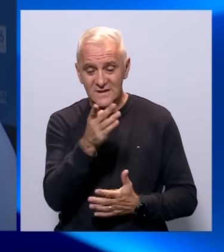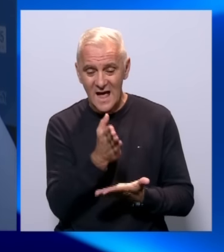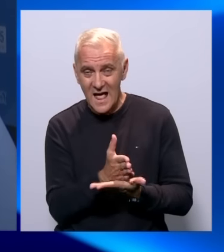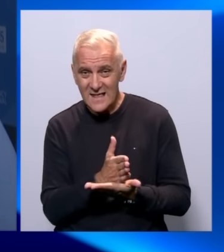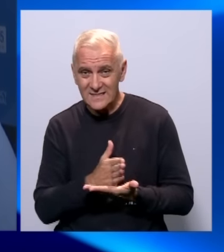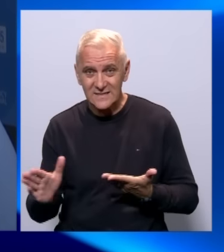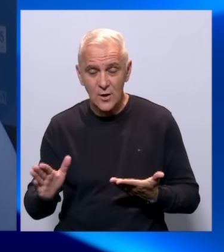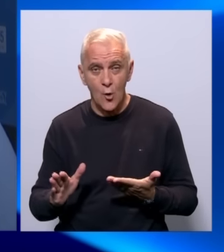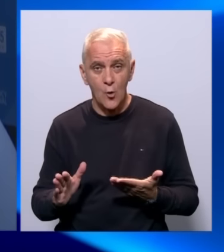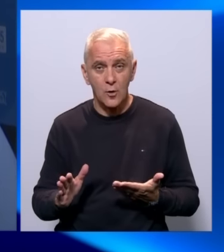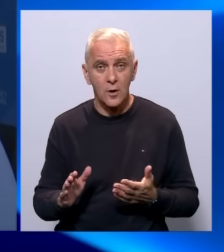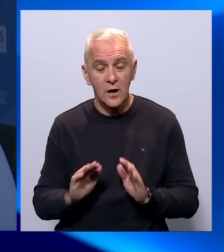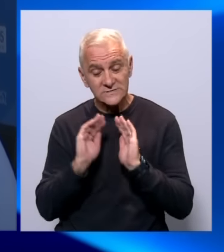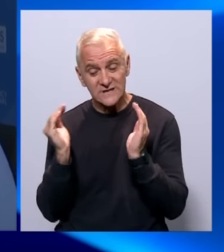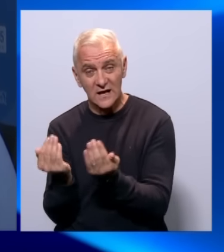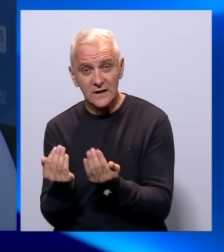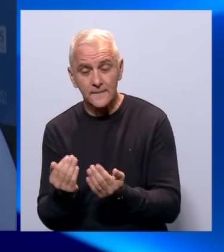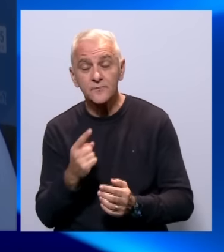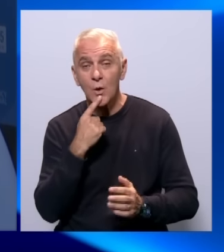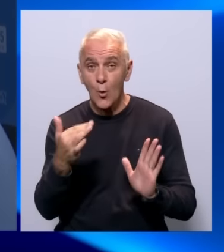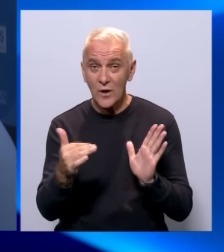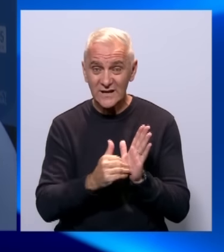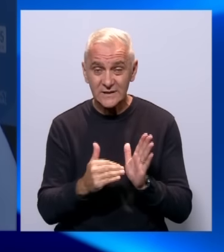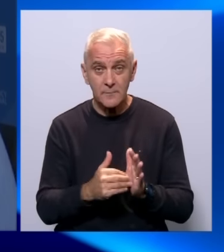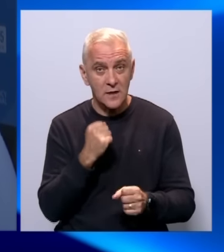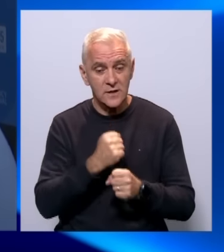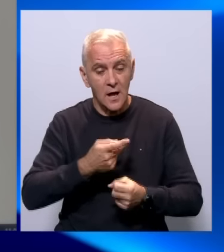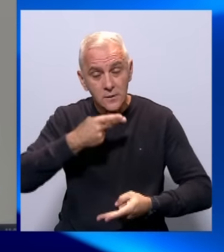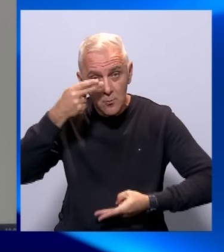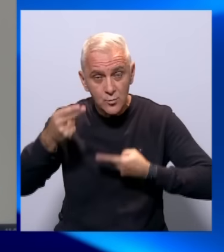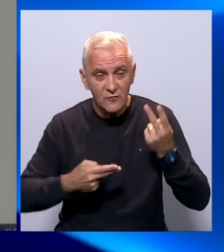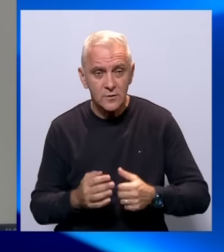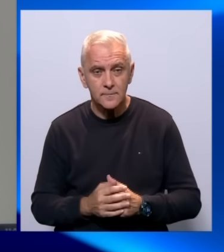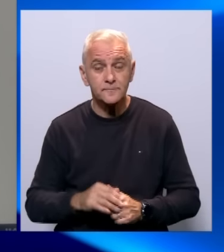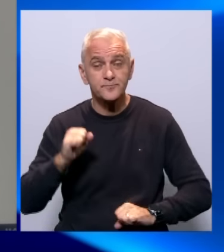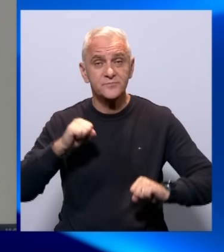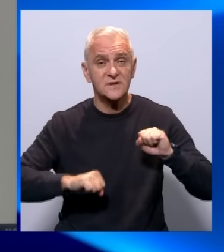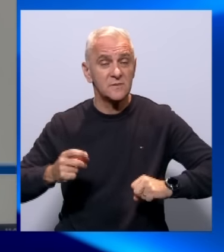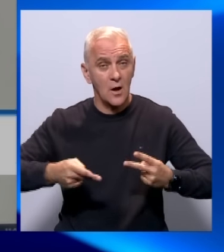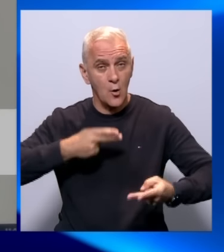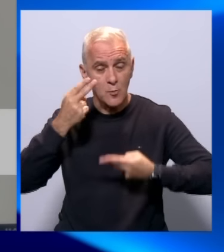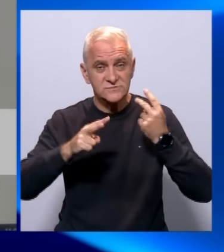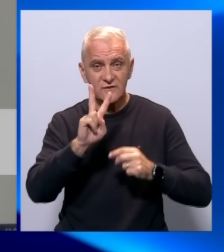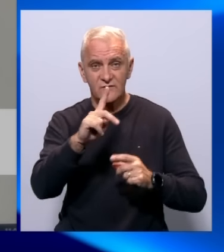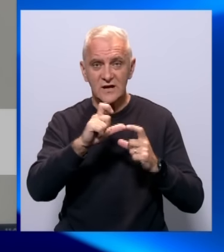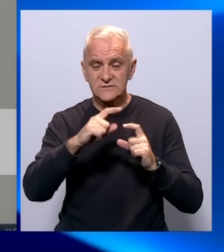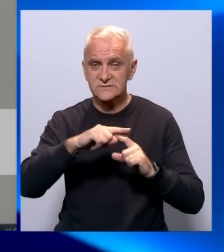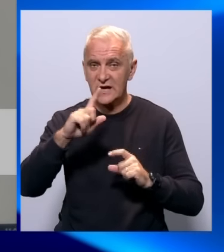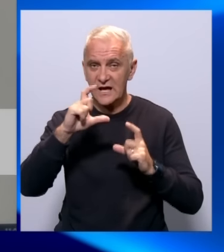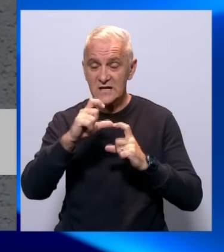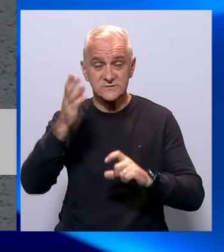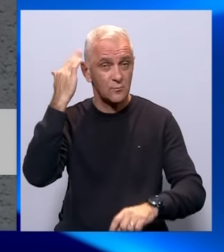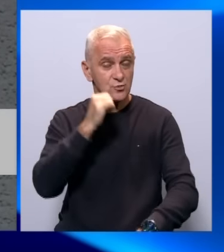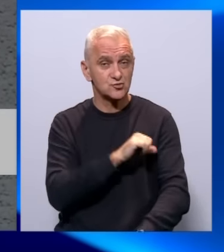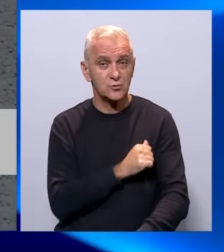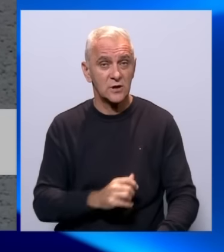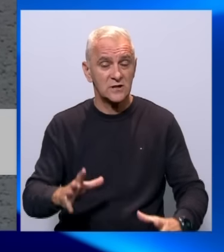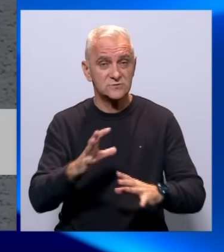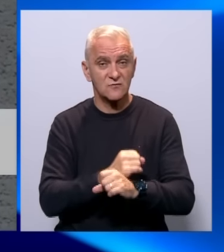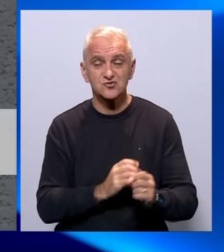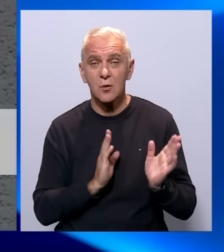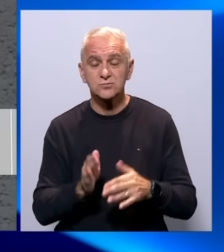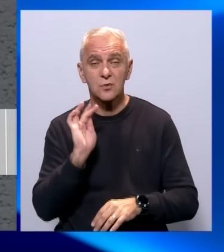za integritet koji bi trebao da zapravo vrši provjere. Disciplinske komisije VSTS-a su u prošloj godini okončale